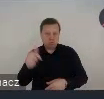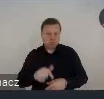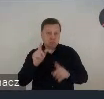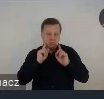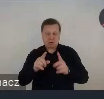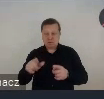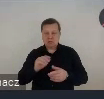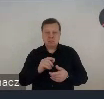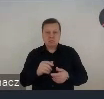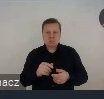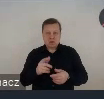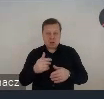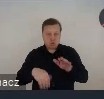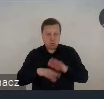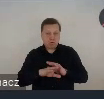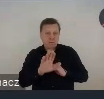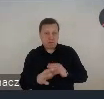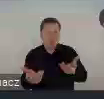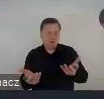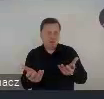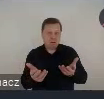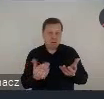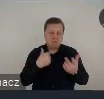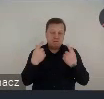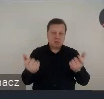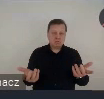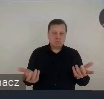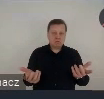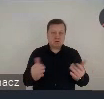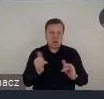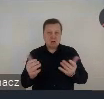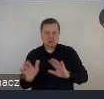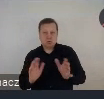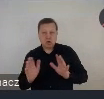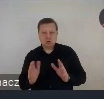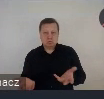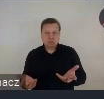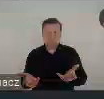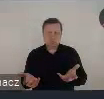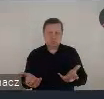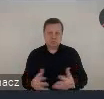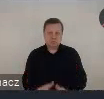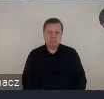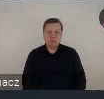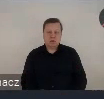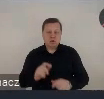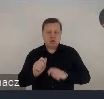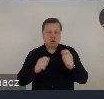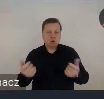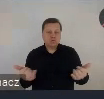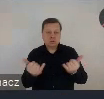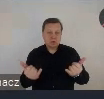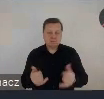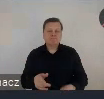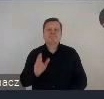rzeczywiście jest do tego upoważniona. No i w jaki sposób możemy rozwiązać ten problem? Otóż